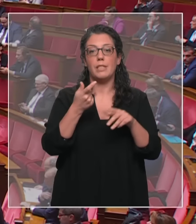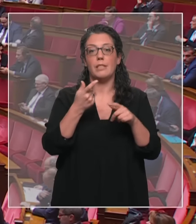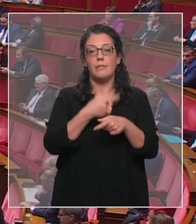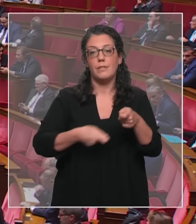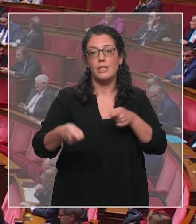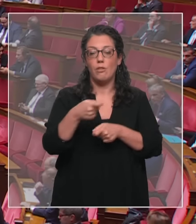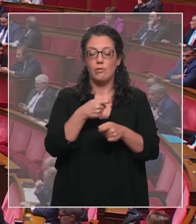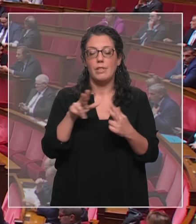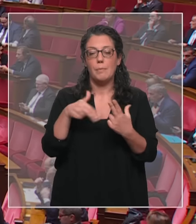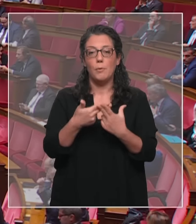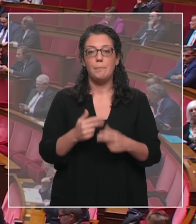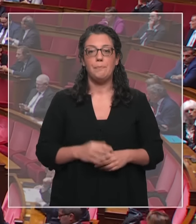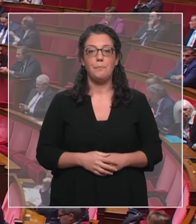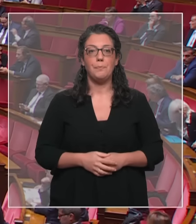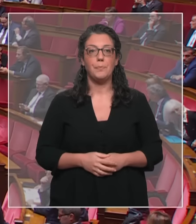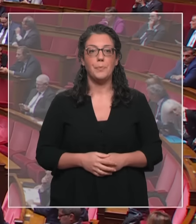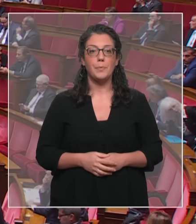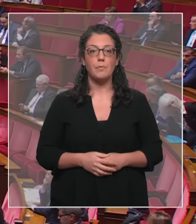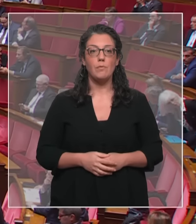l'Industrie.